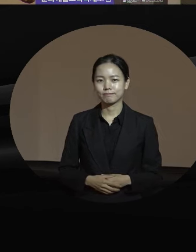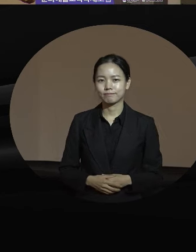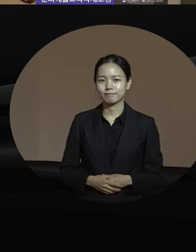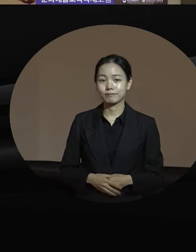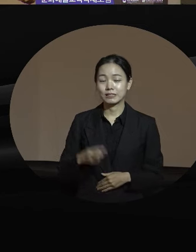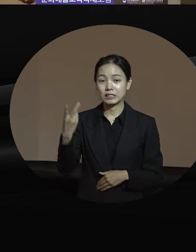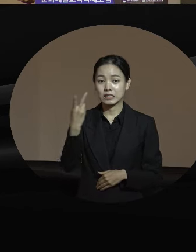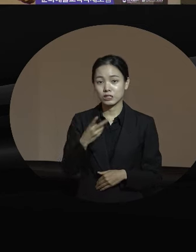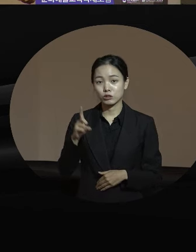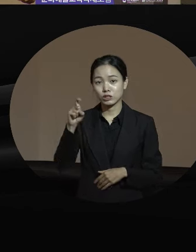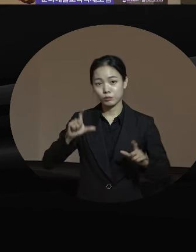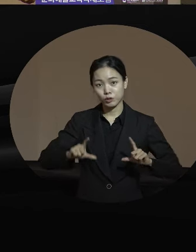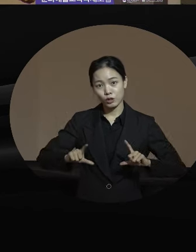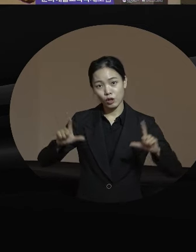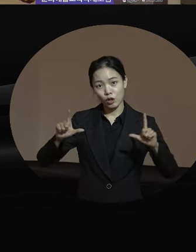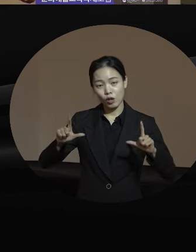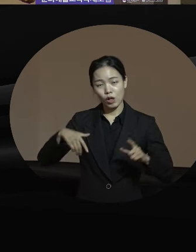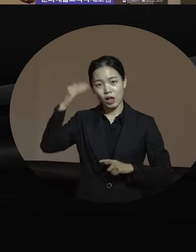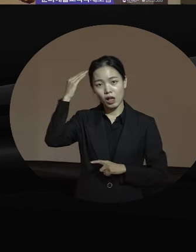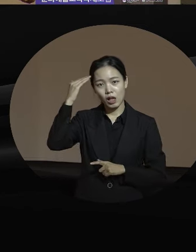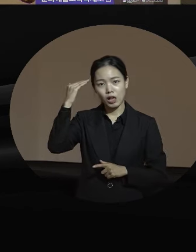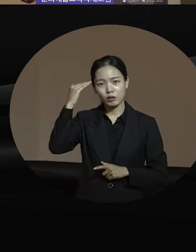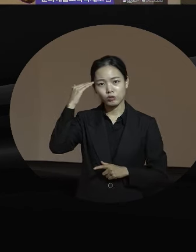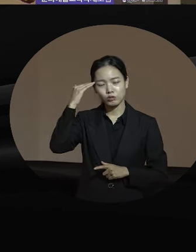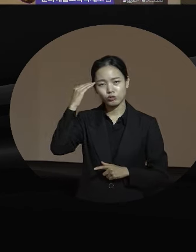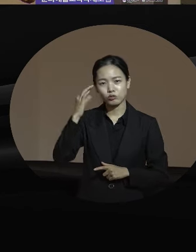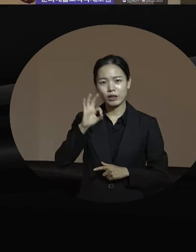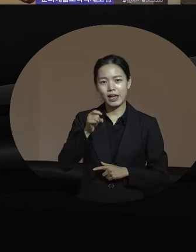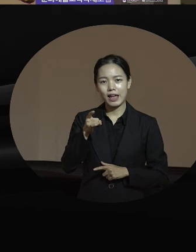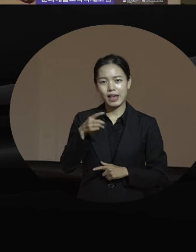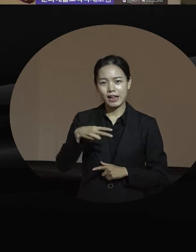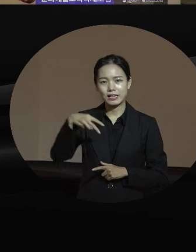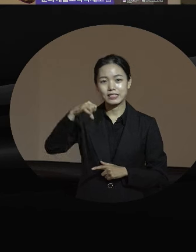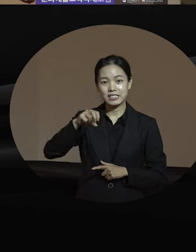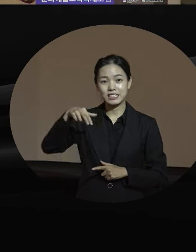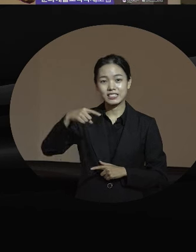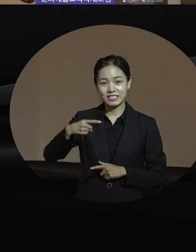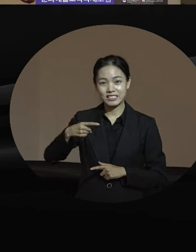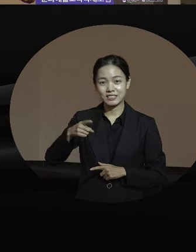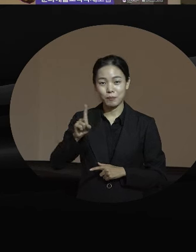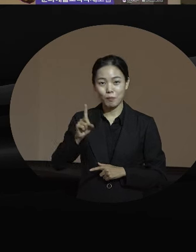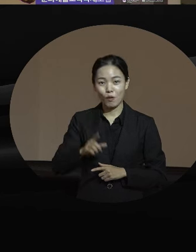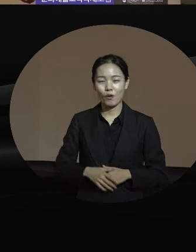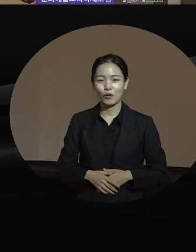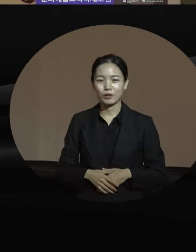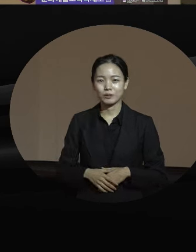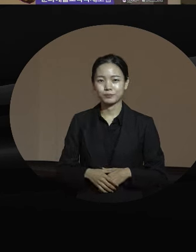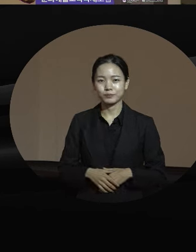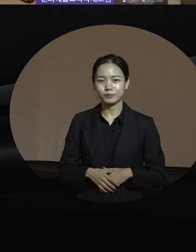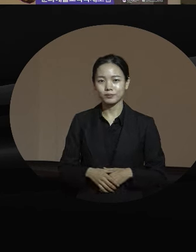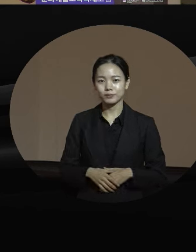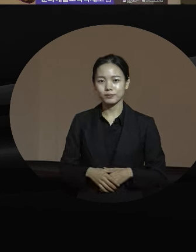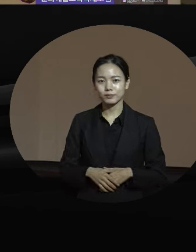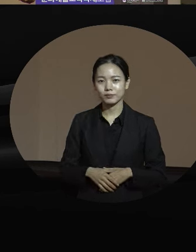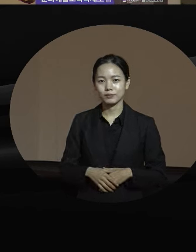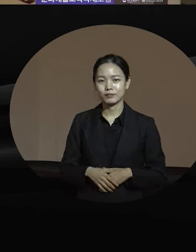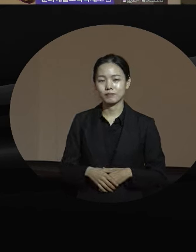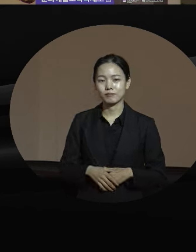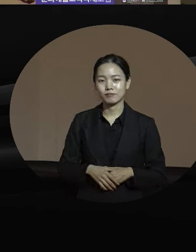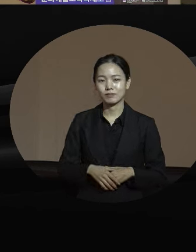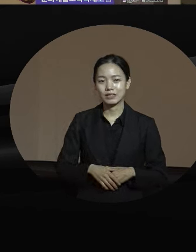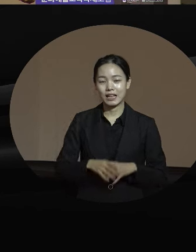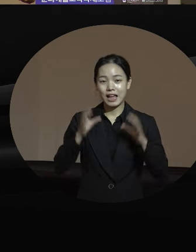특히 2010년부터 추진한 한국형 L시스테마로서 지역사회에서 아동 청소년의 문화예술 교육의 성공